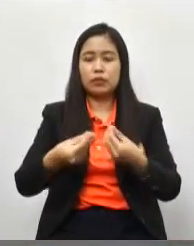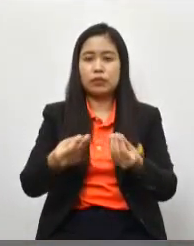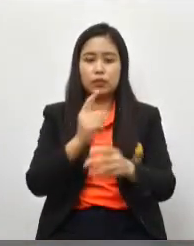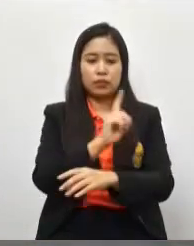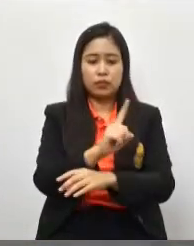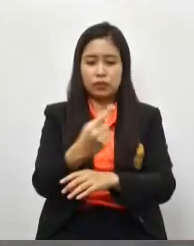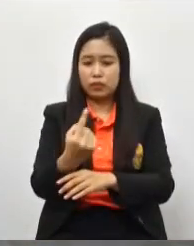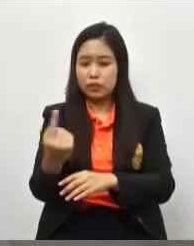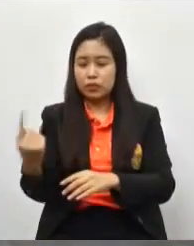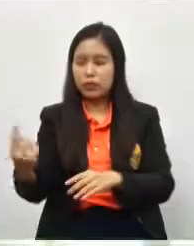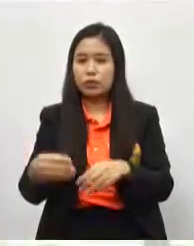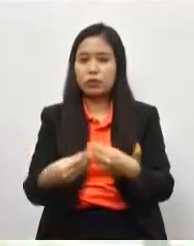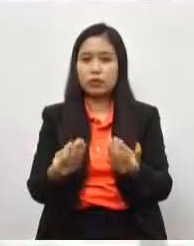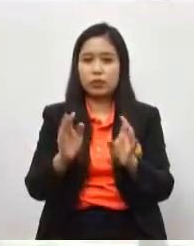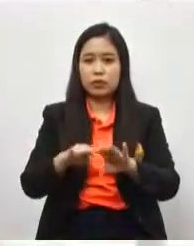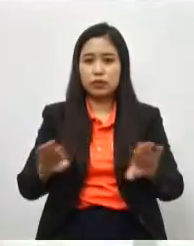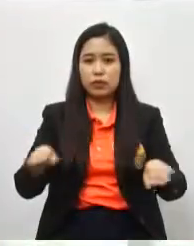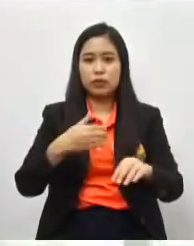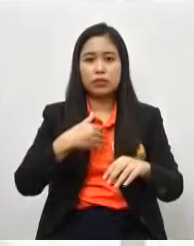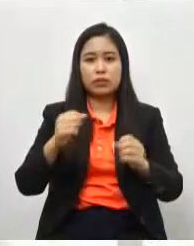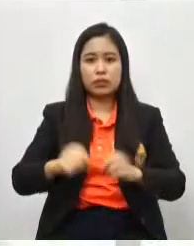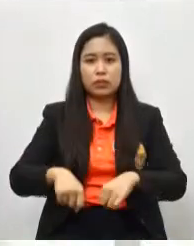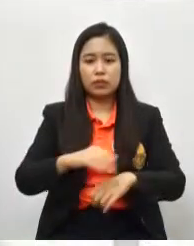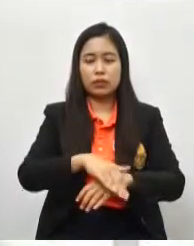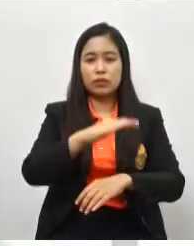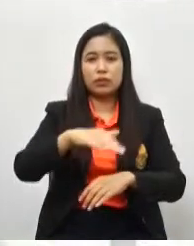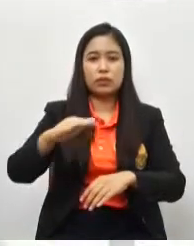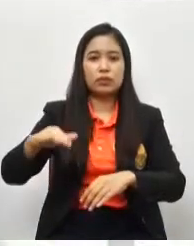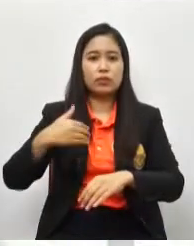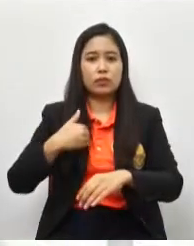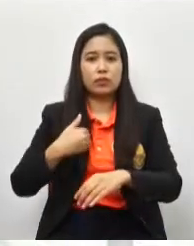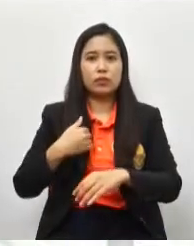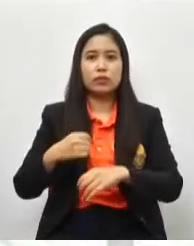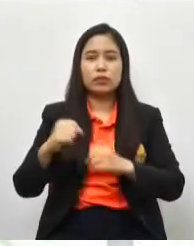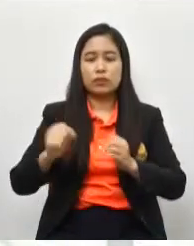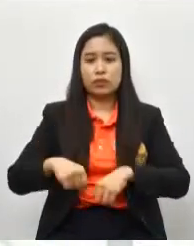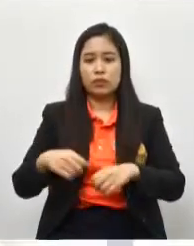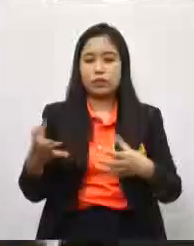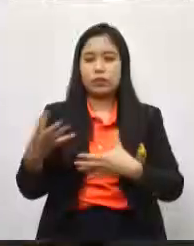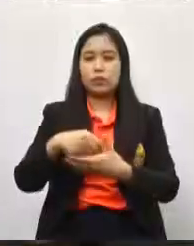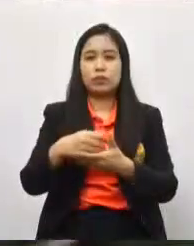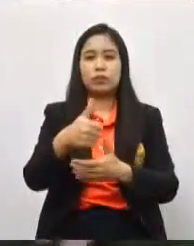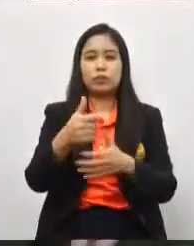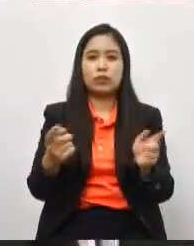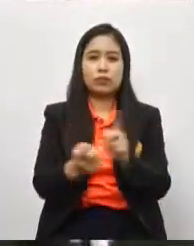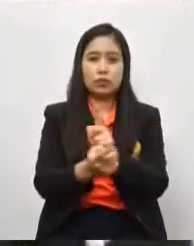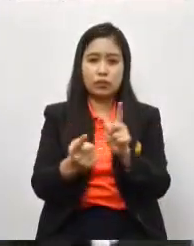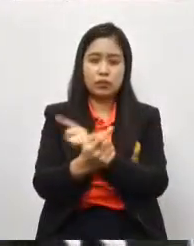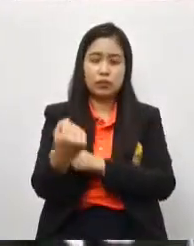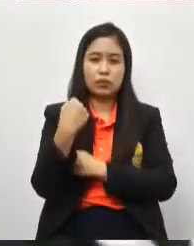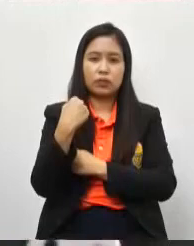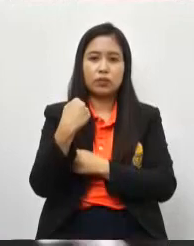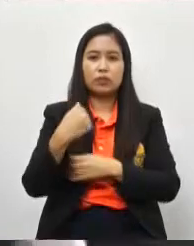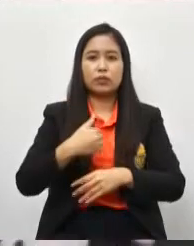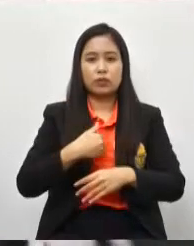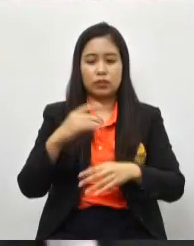พื่อให้นักเรียนมีคุณลักษณะที่พึงประสงค์มีภูมิคุ้มกันทางสังคมมีจิตใจที่เข้มแข็งและมีคุ